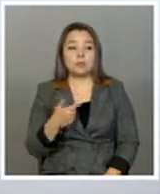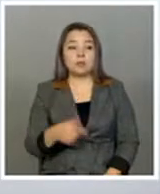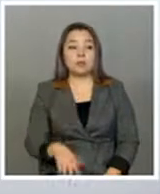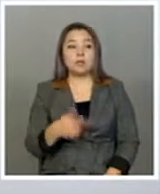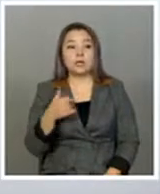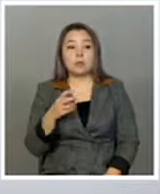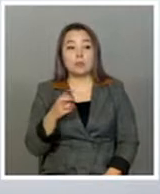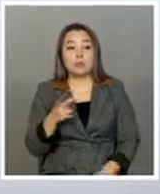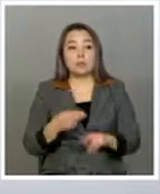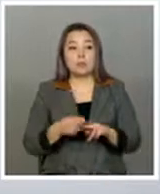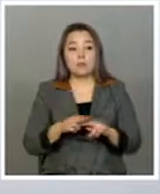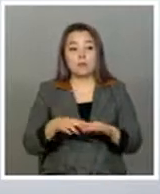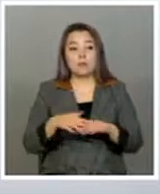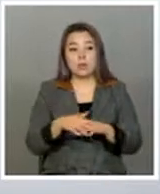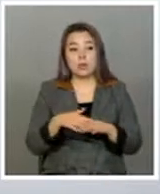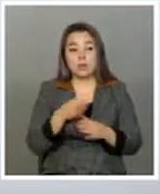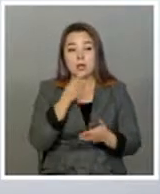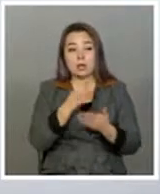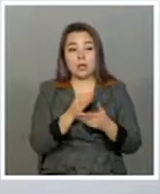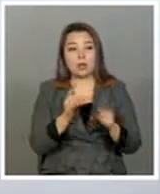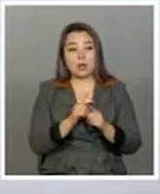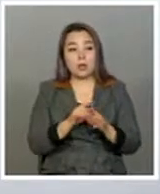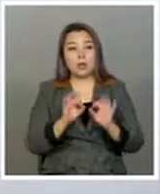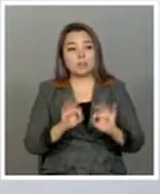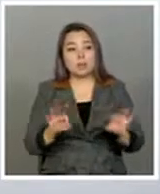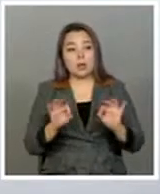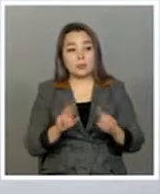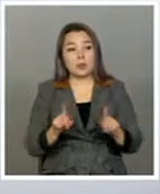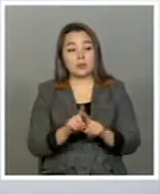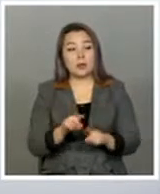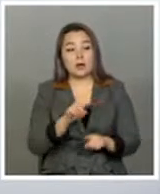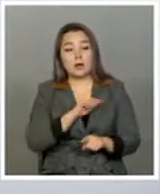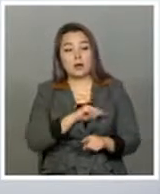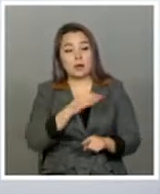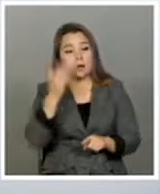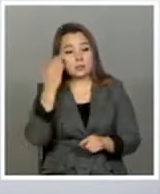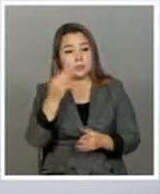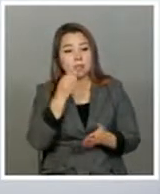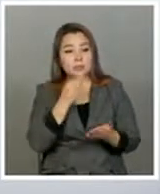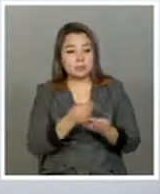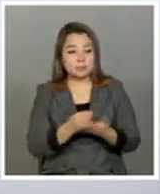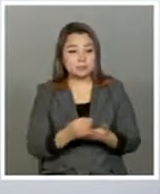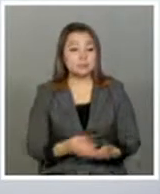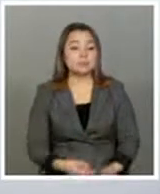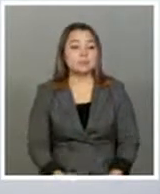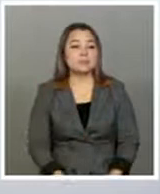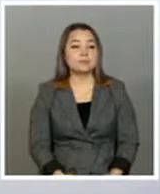– геометриялық прогрессияның сипаттамалық қасиеті.